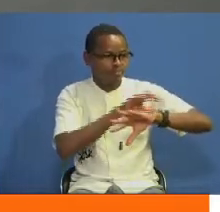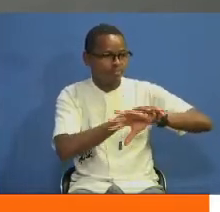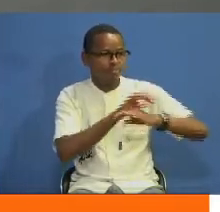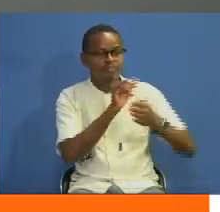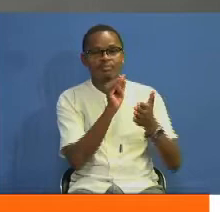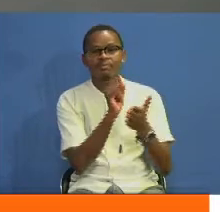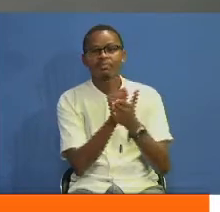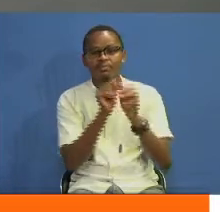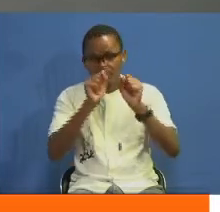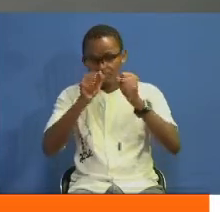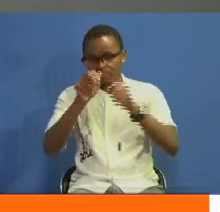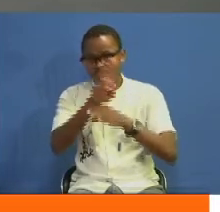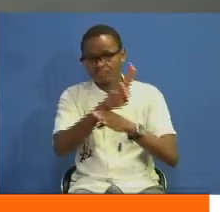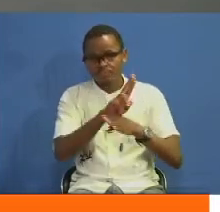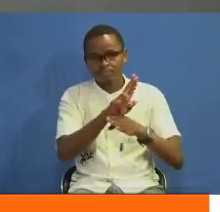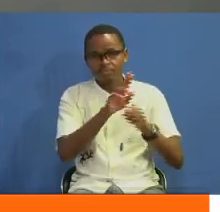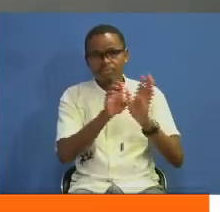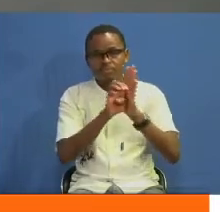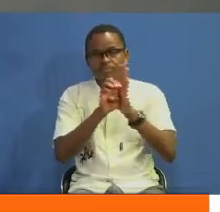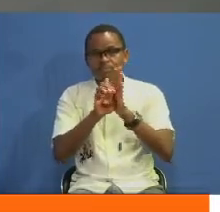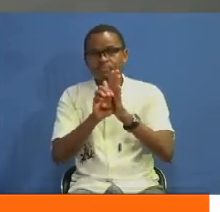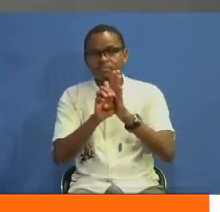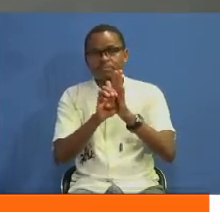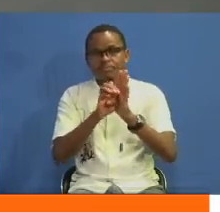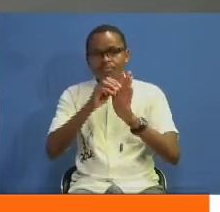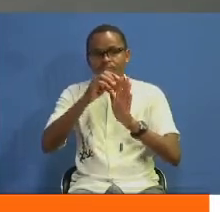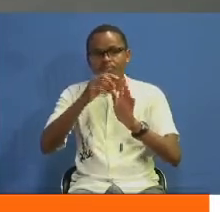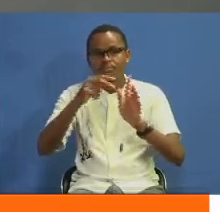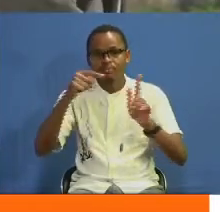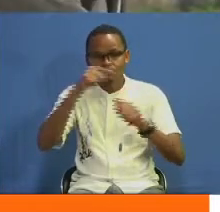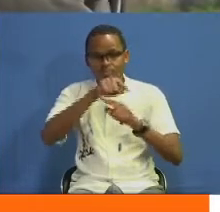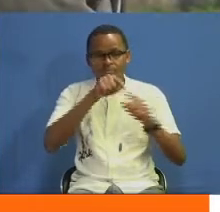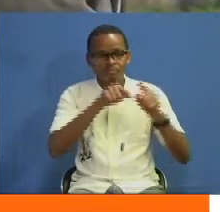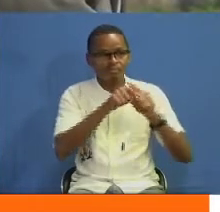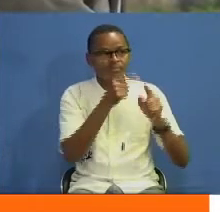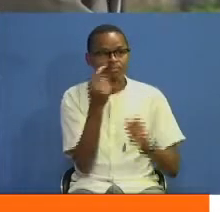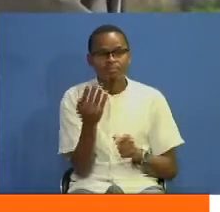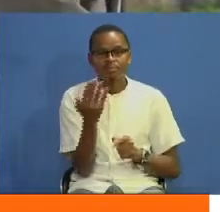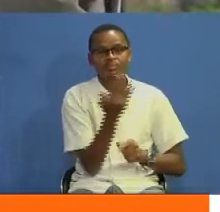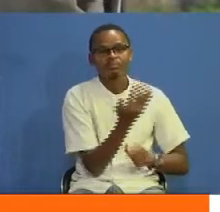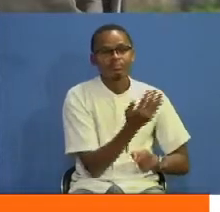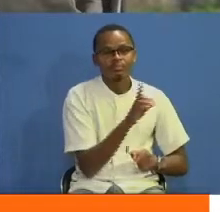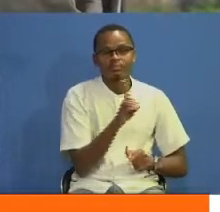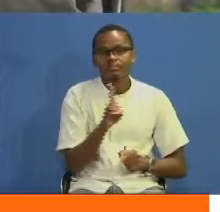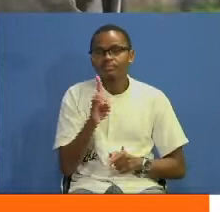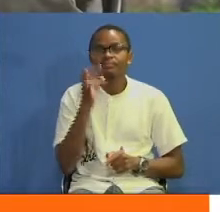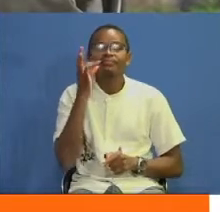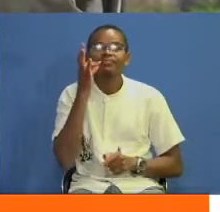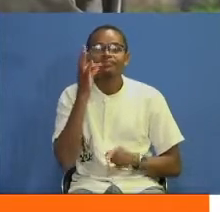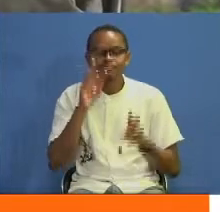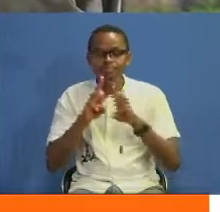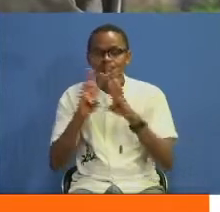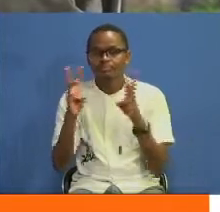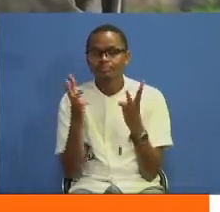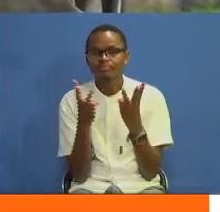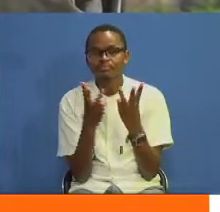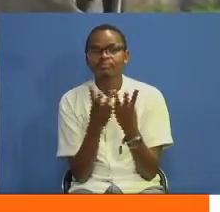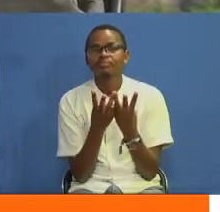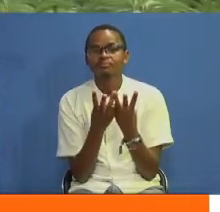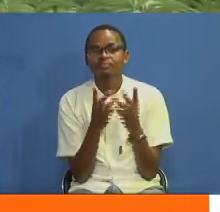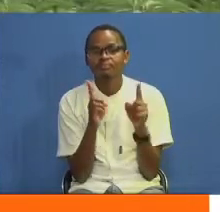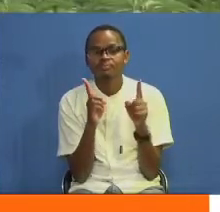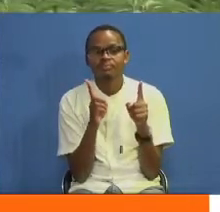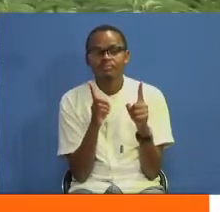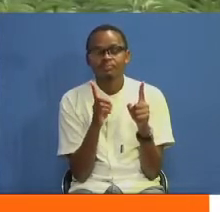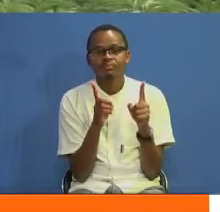ambapo inaweza kutumika kama kushona nguo na karatasi. Sekta ya bangi ulimwenguni inatarajiwa kwa biashara